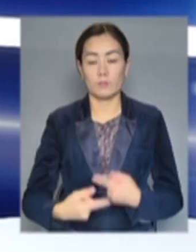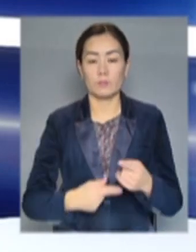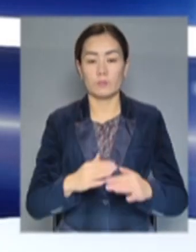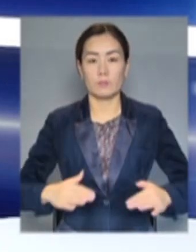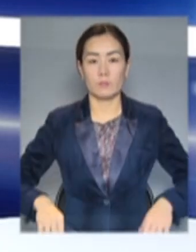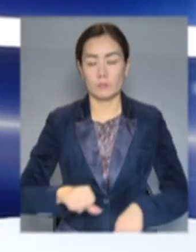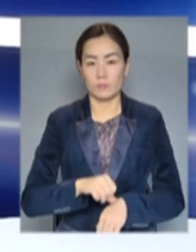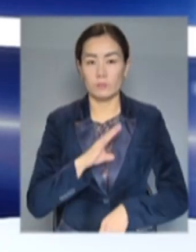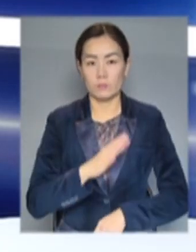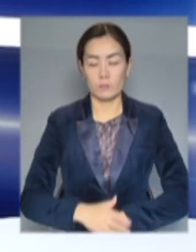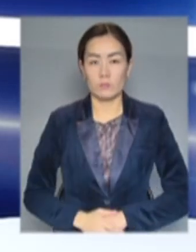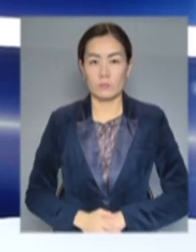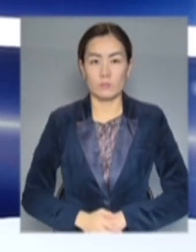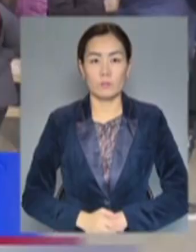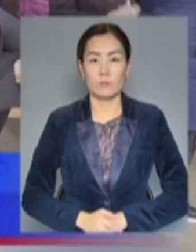ұрпақтары қатысты.